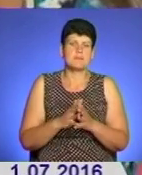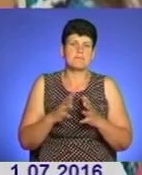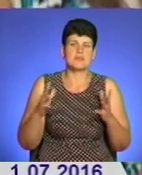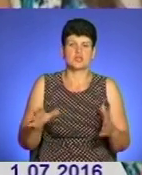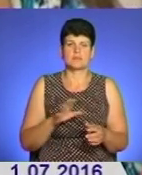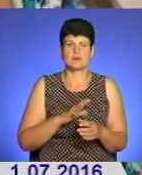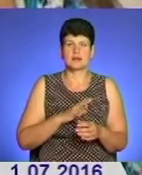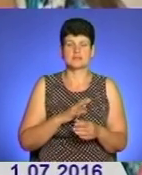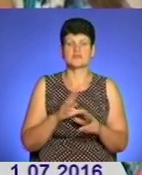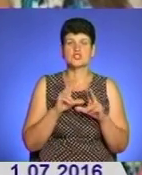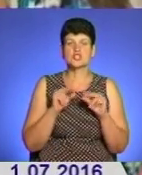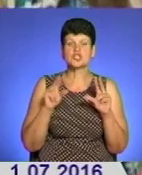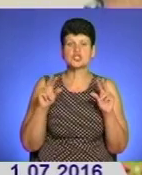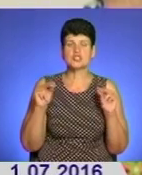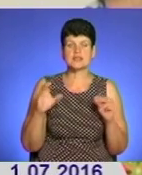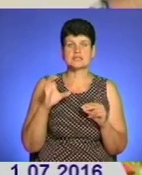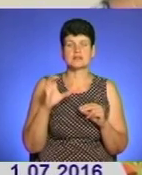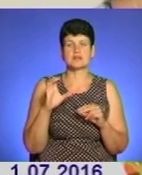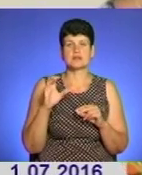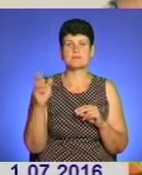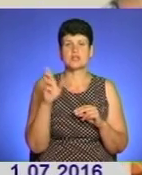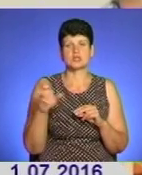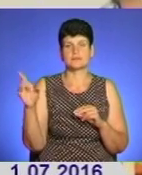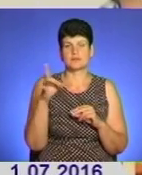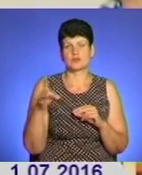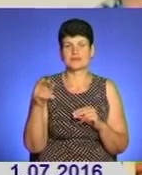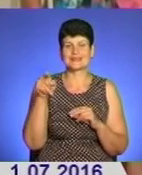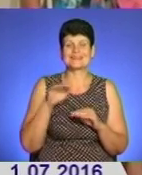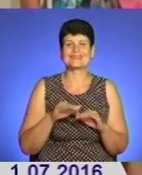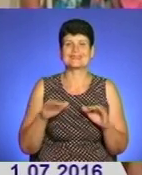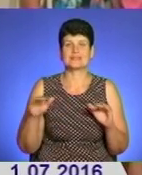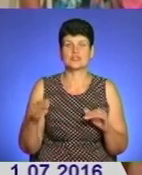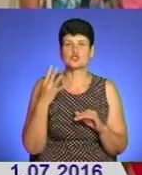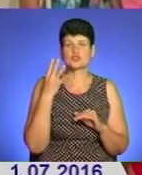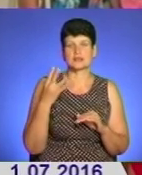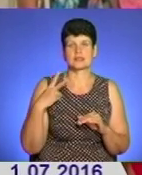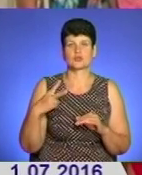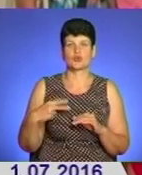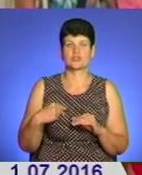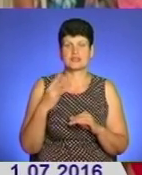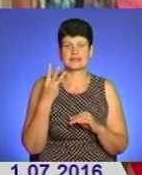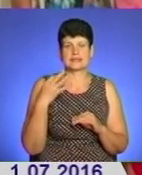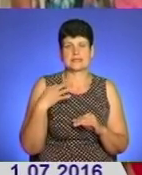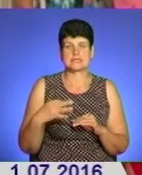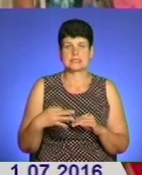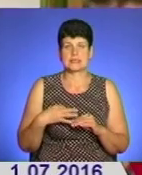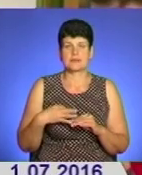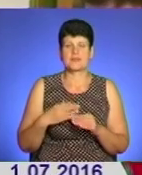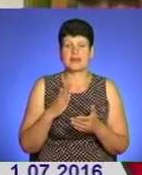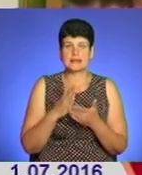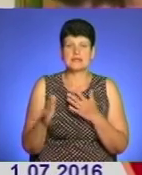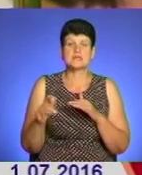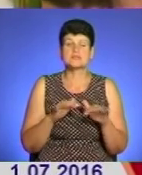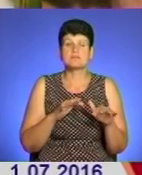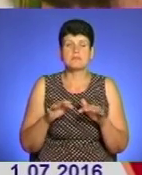щастя Галини Марків і скоропадників, що на Бережанщині – її діти. 4 донечки та 3 синів. Але є справа,